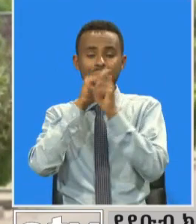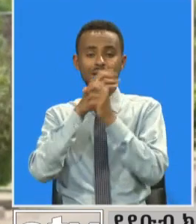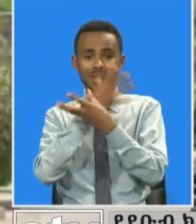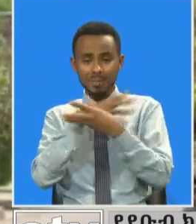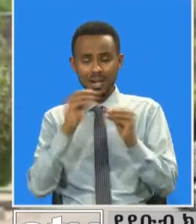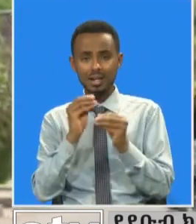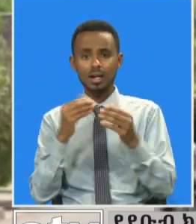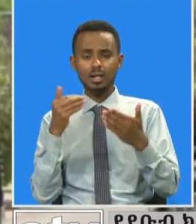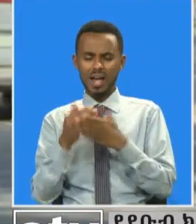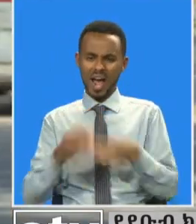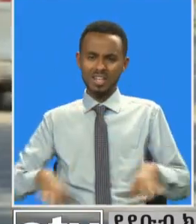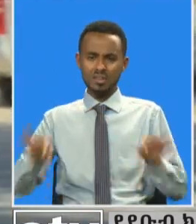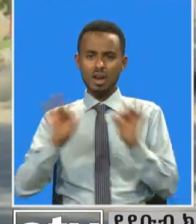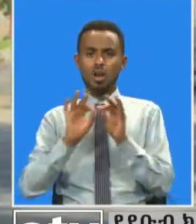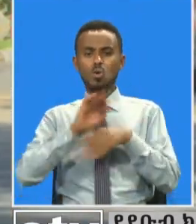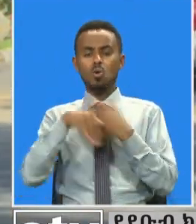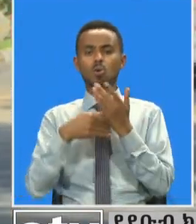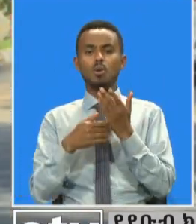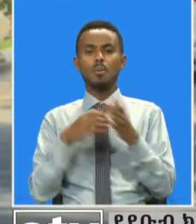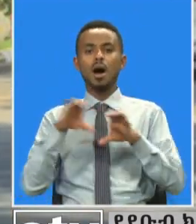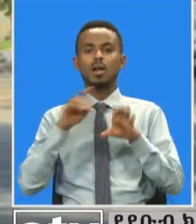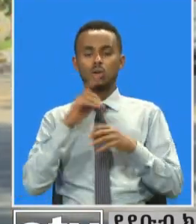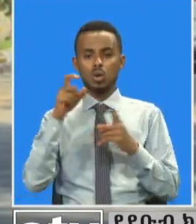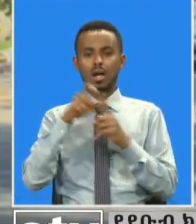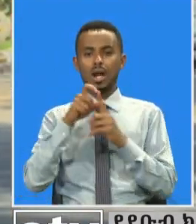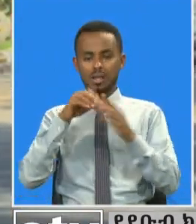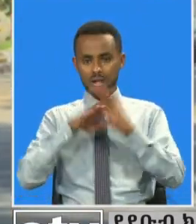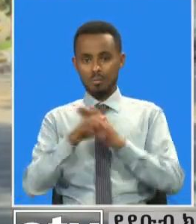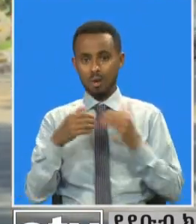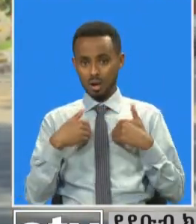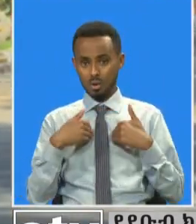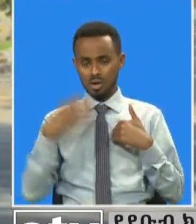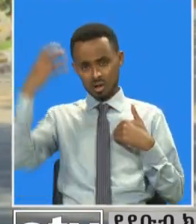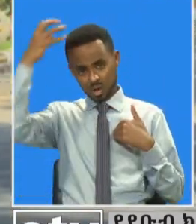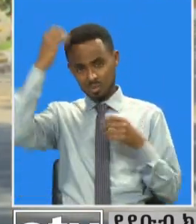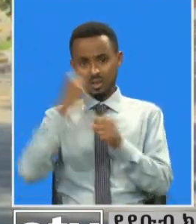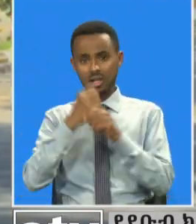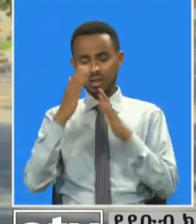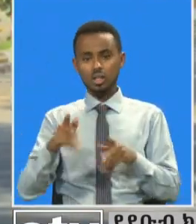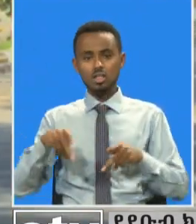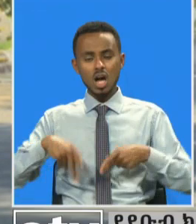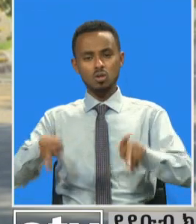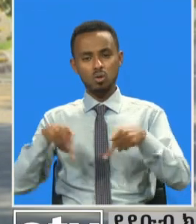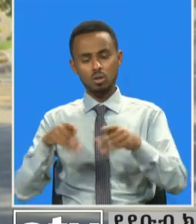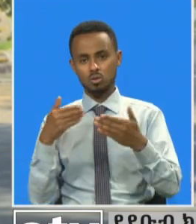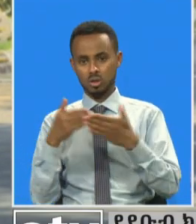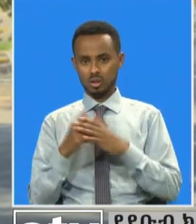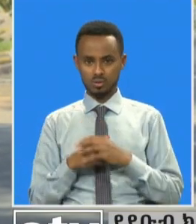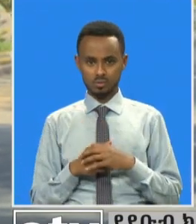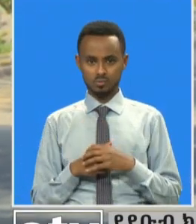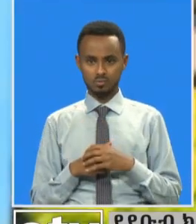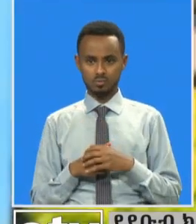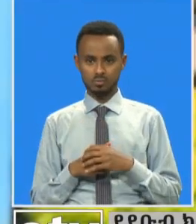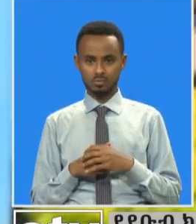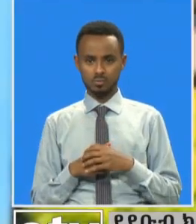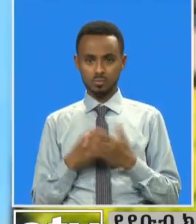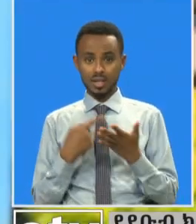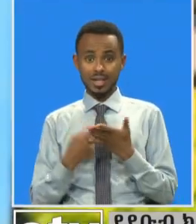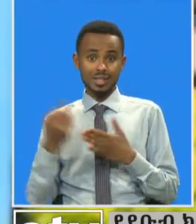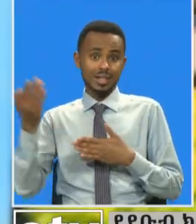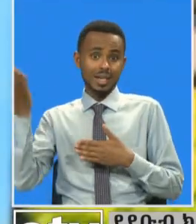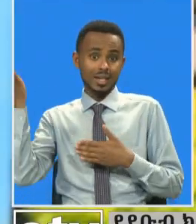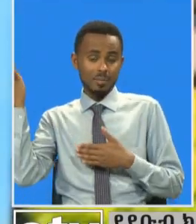ድረስ አስፈላጊውን ሁሉ ለማክፈል ነው ቃል የተገባለው ከመንግስታተኛ እስከ አርሶ አደሩ ድረስ ማለት ነው ከዚህ